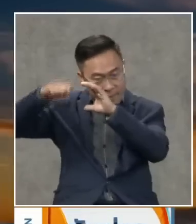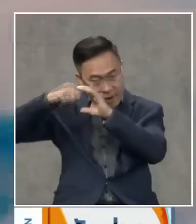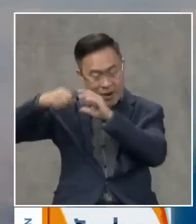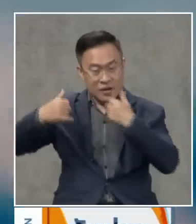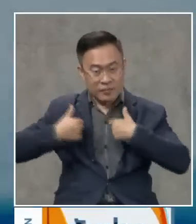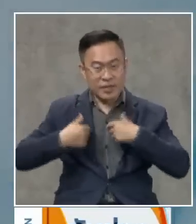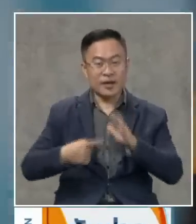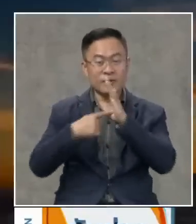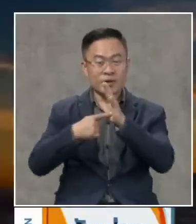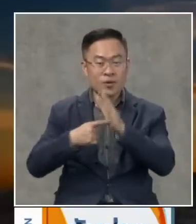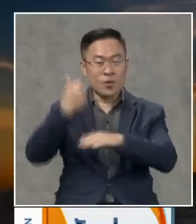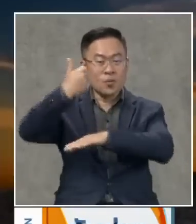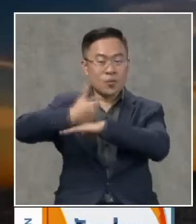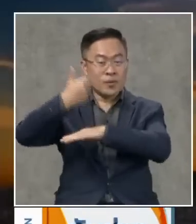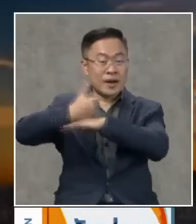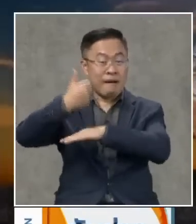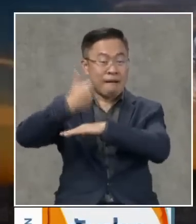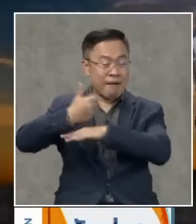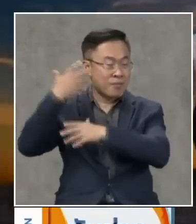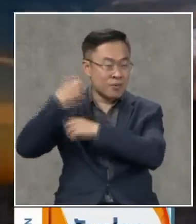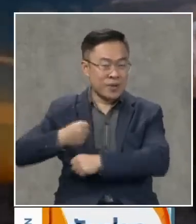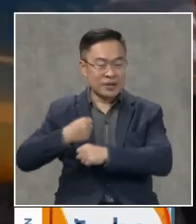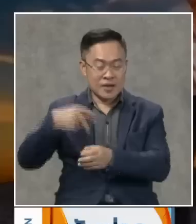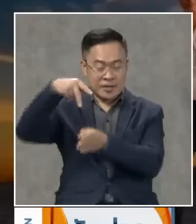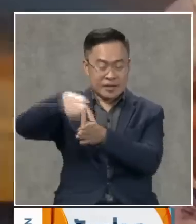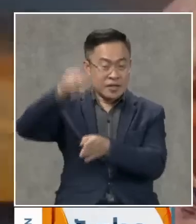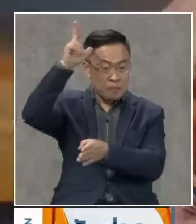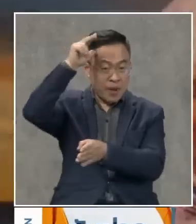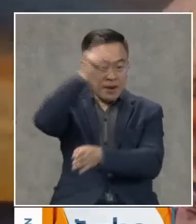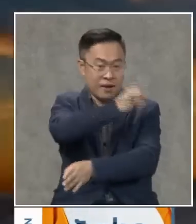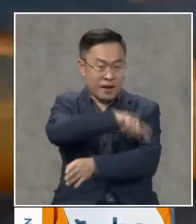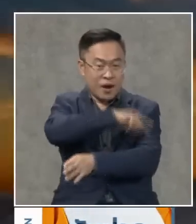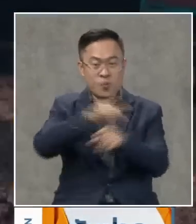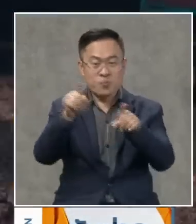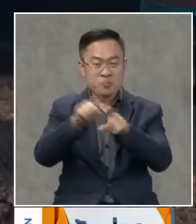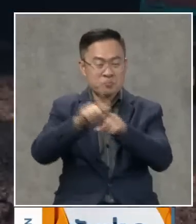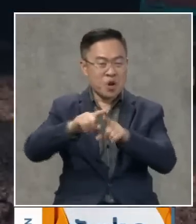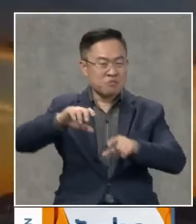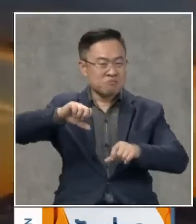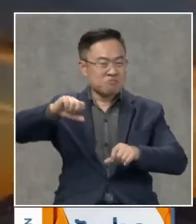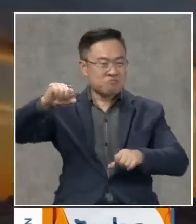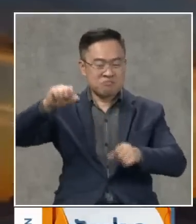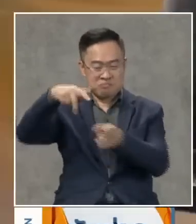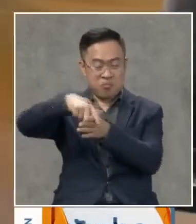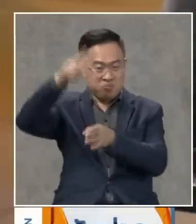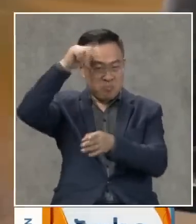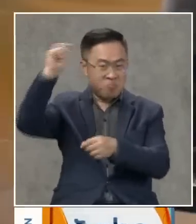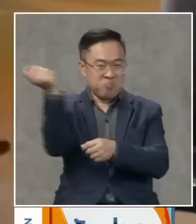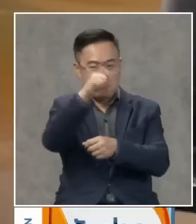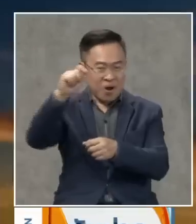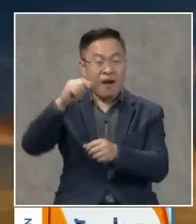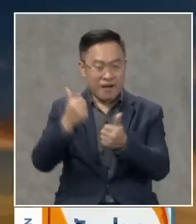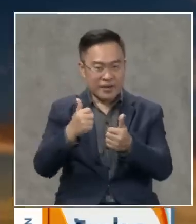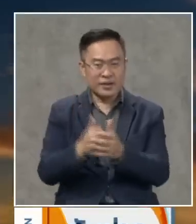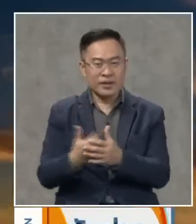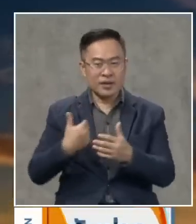างคุณจุกรินทร์ลักษณะวิสิทธิ์ค่ะขี่ม้าขาวเป็นอัศวินเลยนะคะแล้วก็มีแกนนำของพรรคหลายท่านเลยรวมไปถึงคนนี้เลยค่ะน